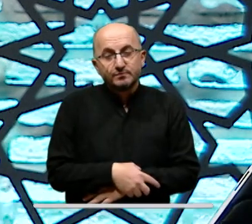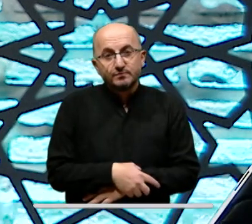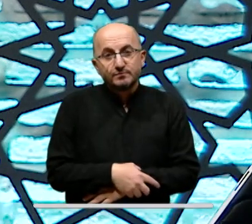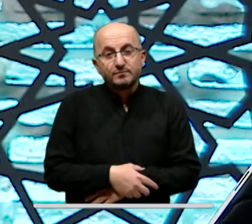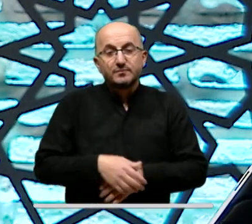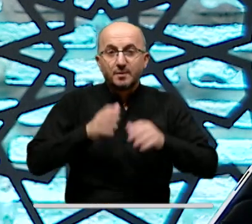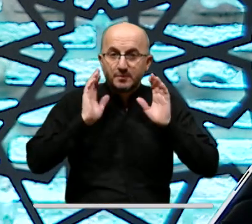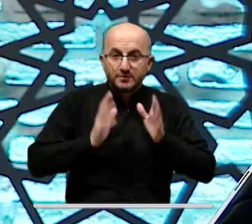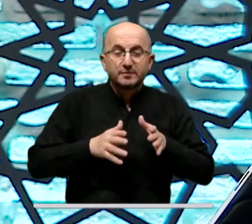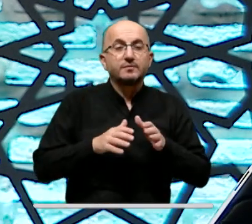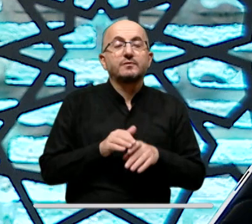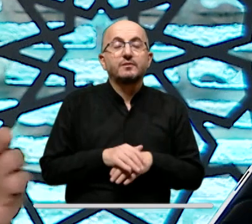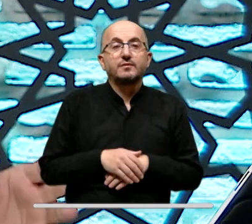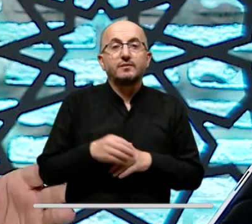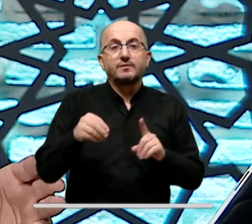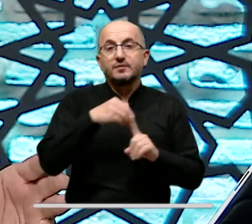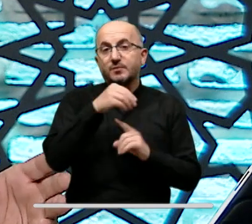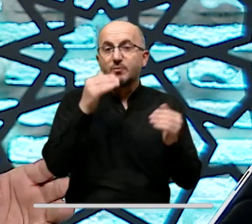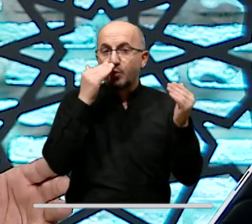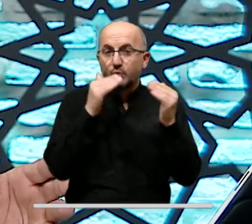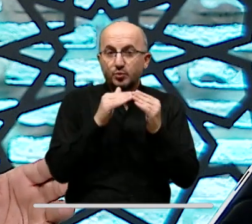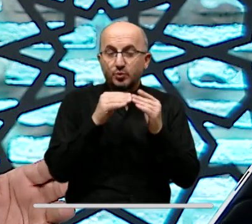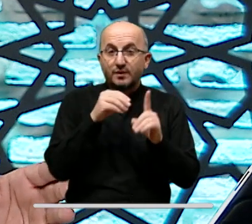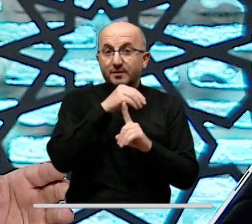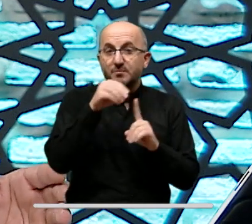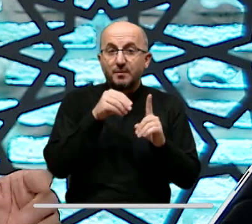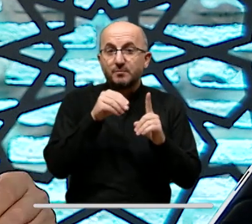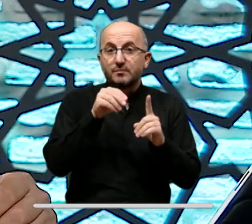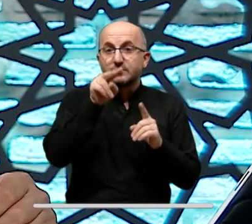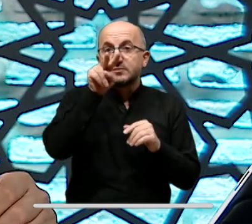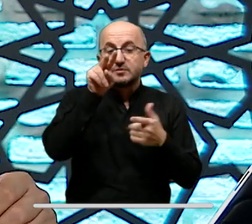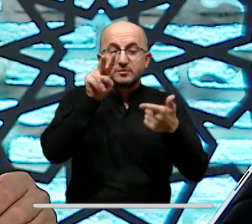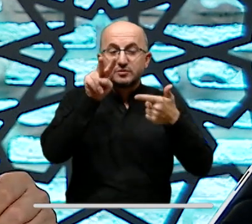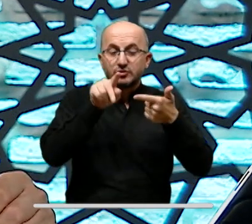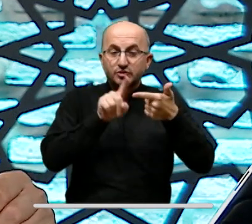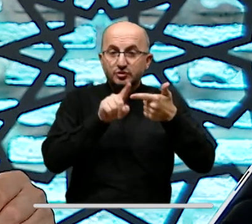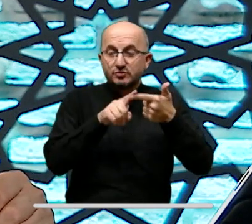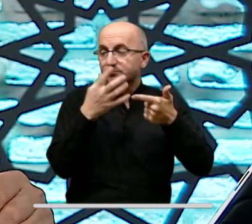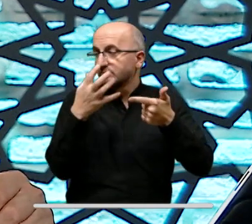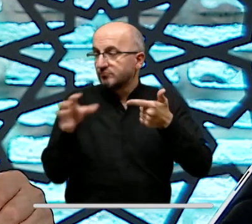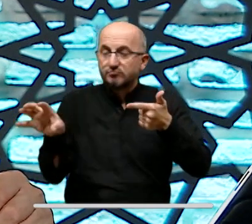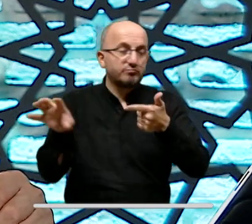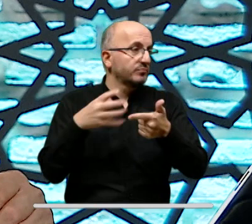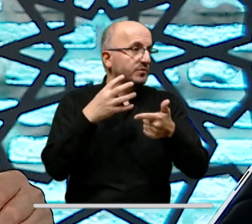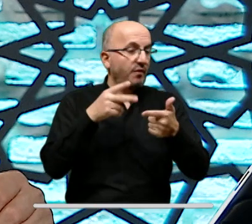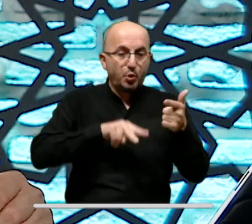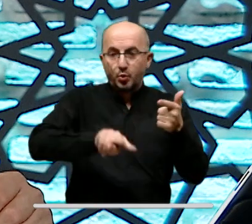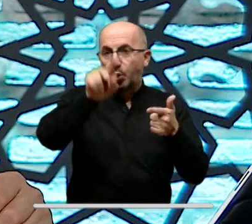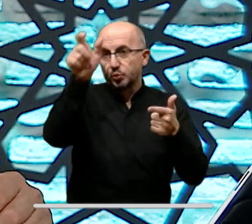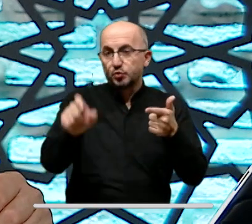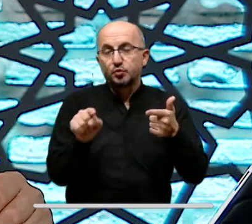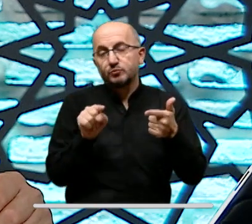Namazı kıldık imama tabi olduk diyor İmam Efendi ikinci rekatta selam verdi meğerse seferiyim miş diyor Hoca